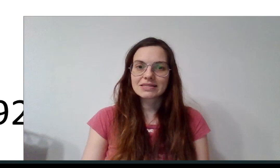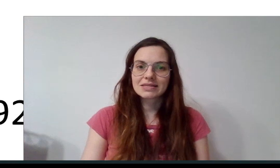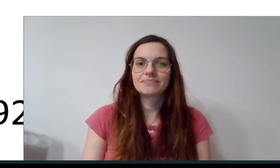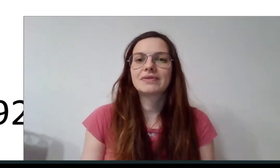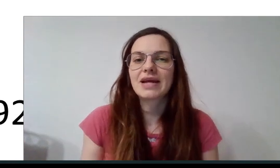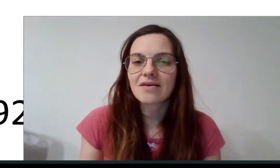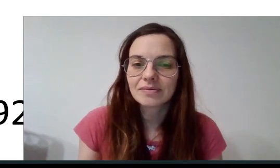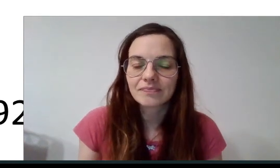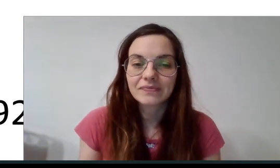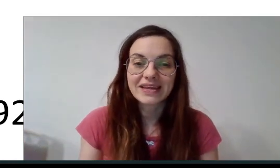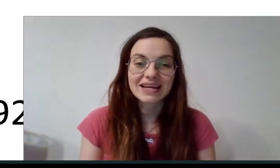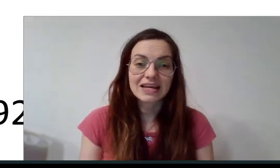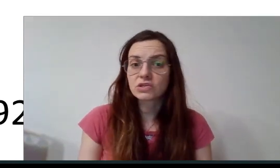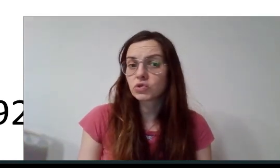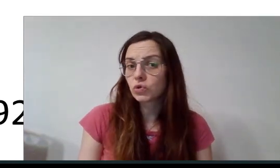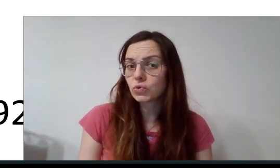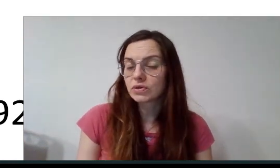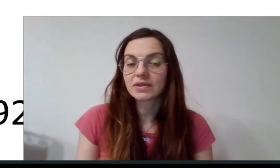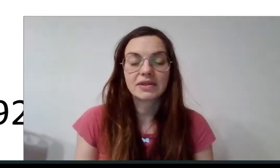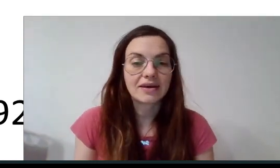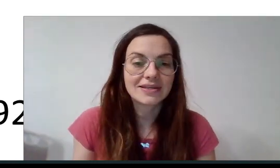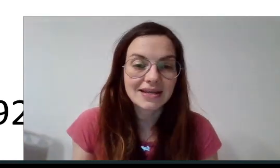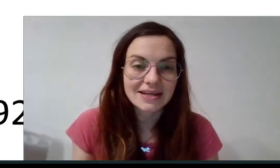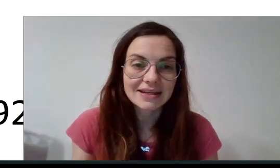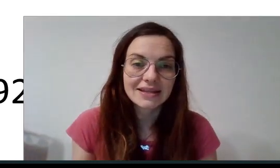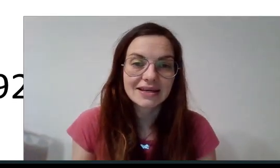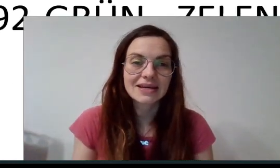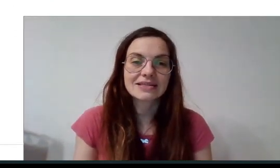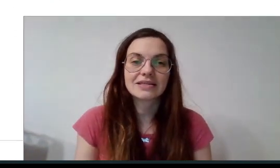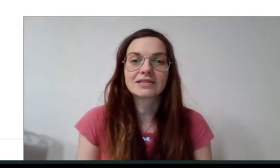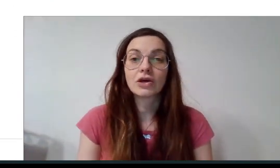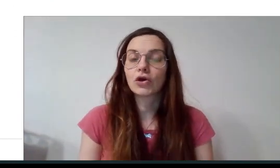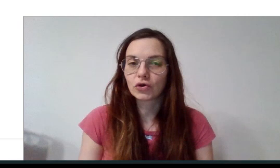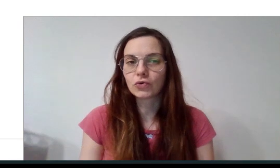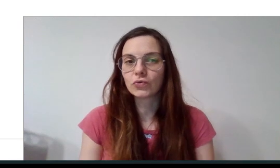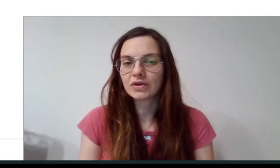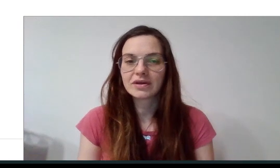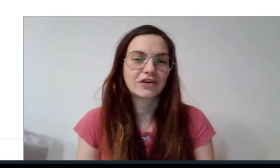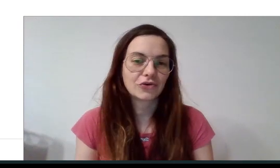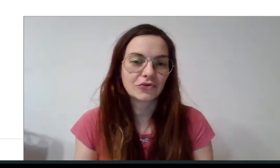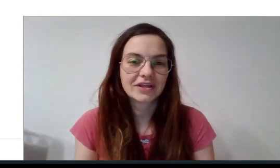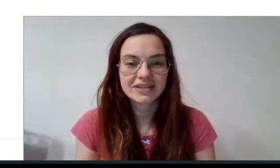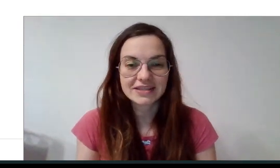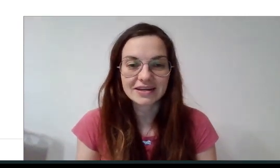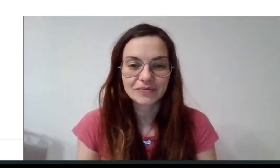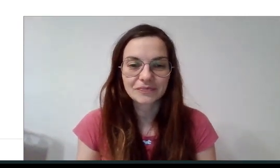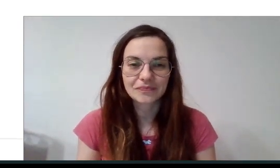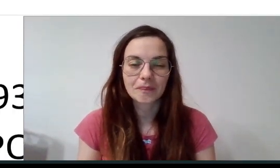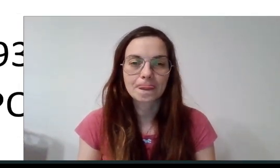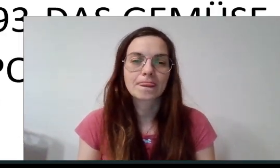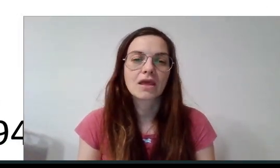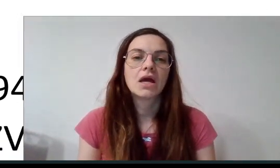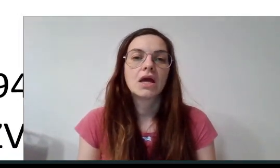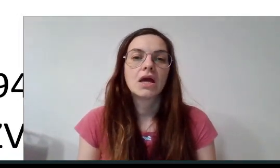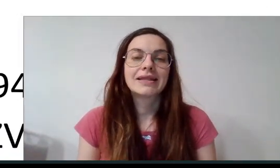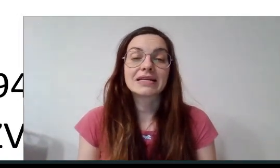trava, der Gras ist grün, trava je zelena, der Gras ist grün, grün, zelen.